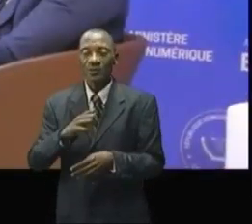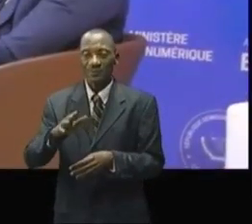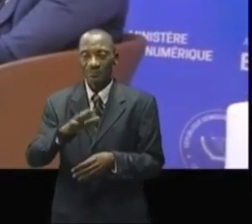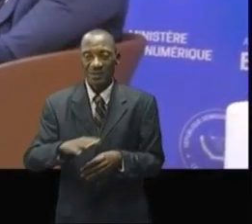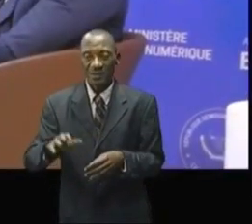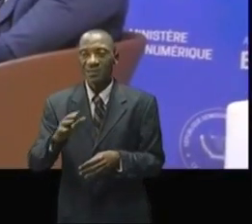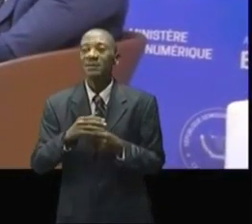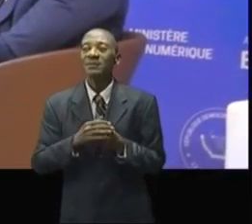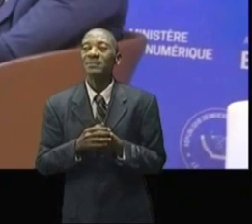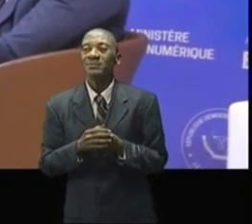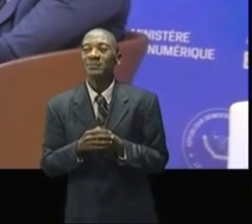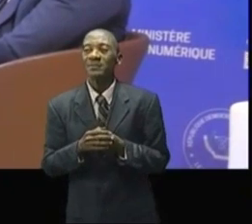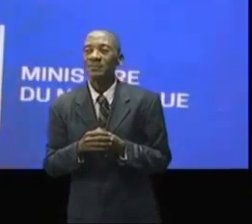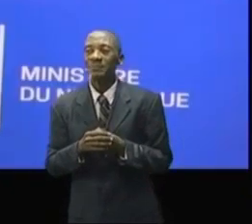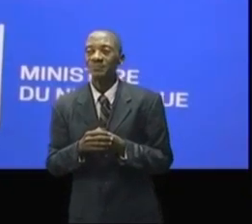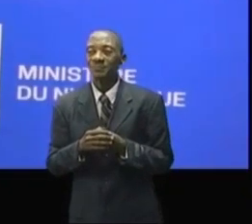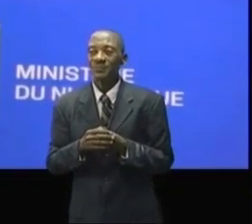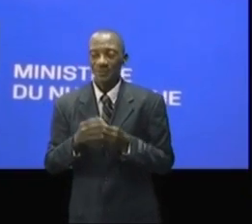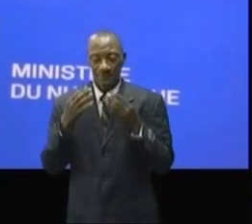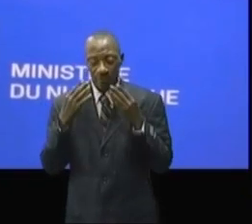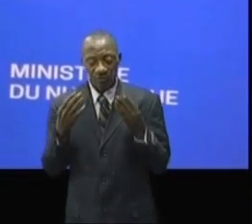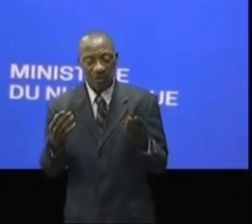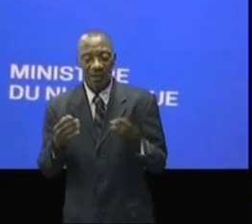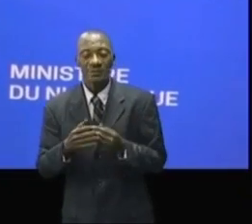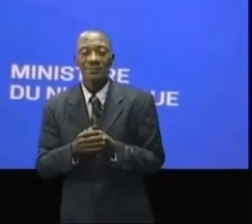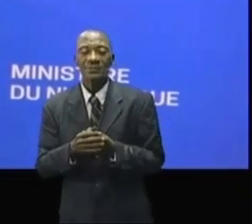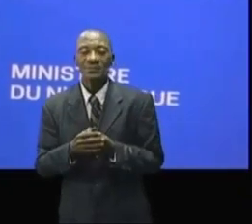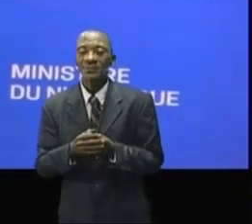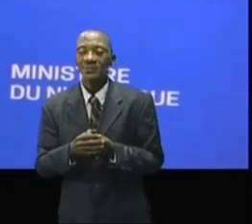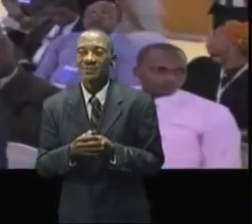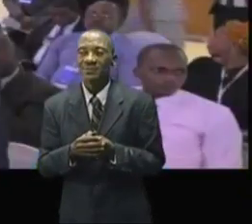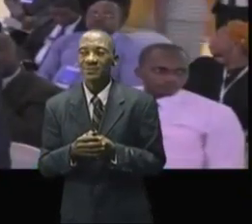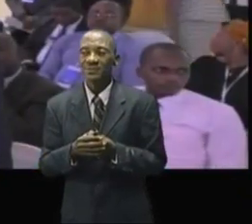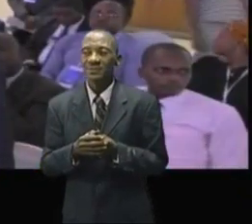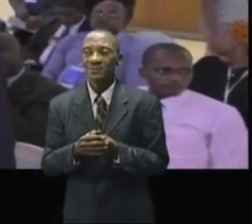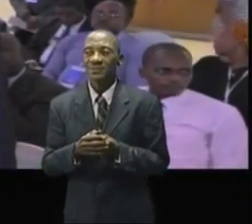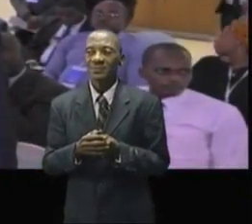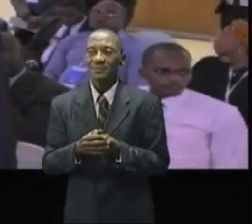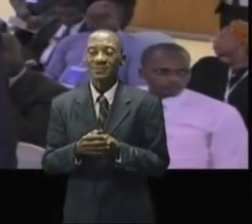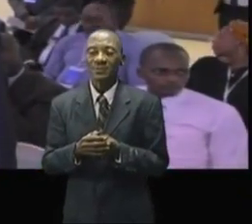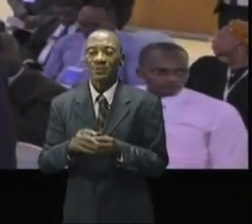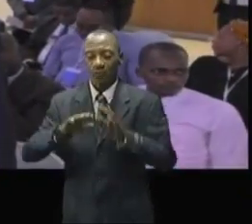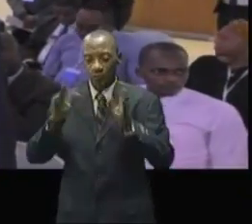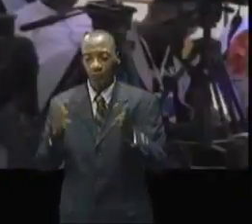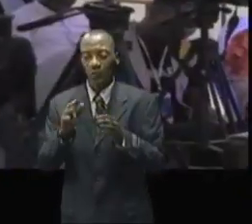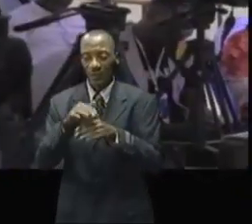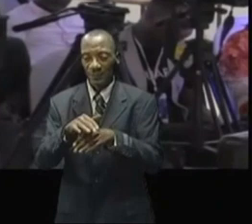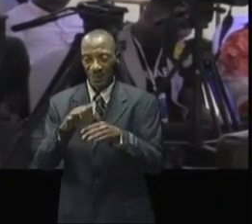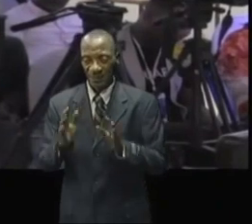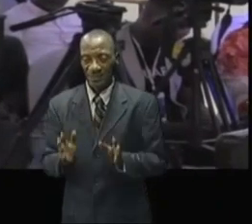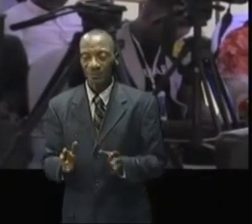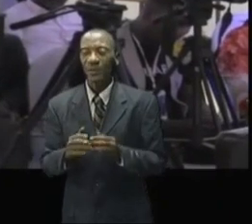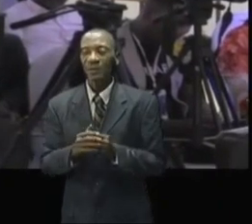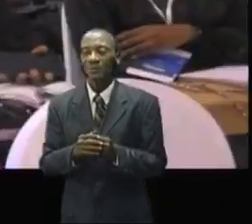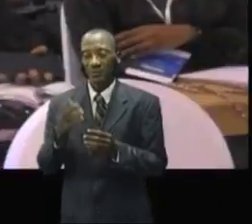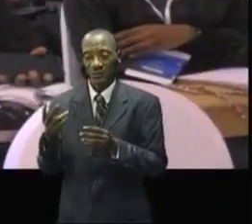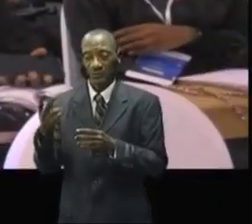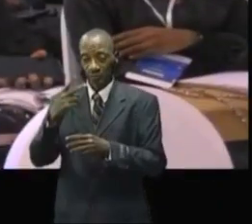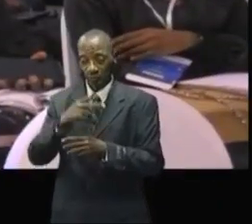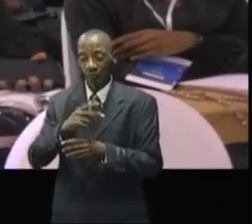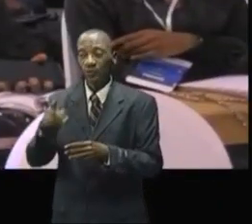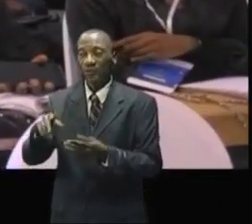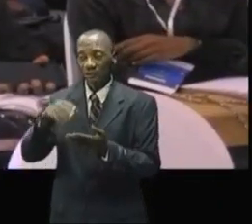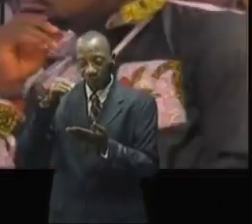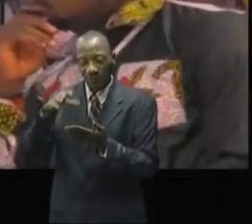répondu au cours d'un point de presse aux multiples préoccupations des journalistes conviés à cette circonstance, tout en les invitant à